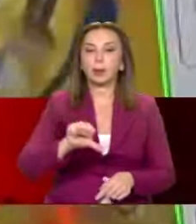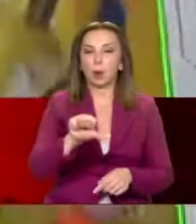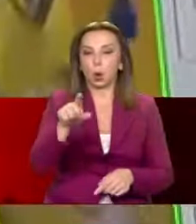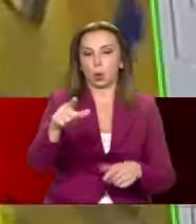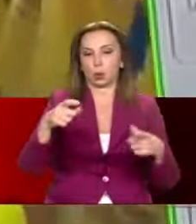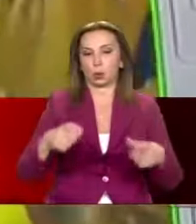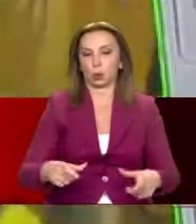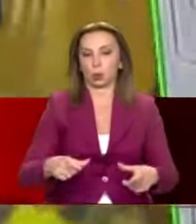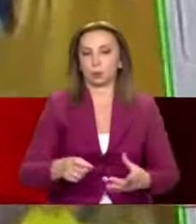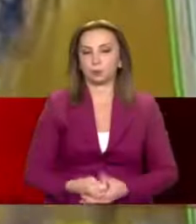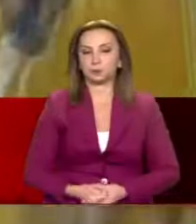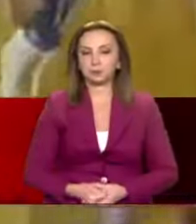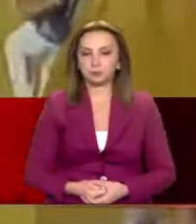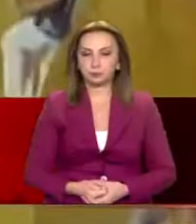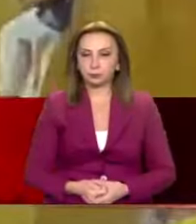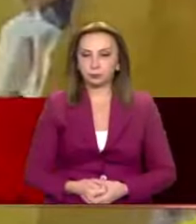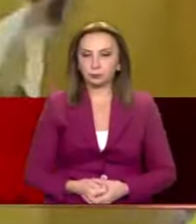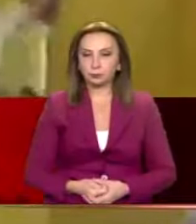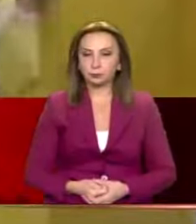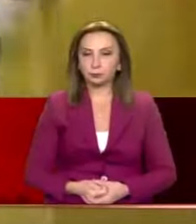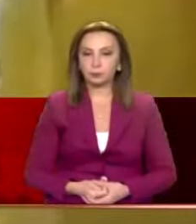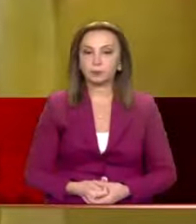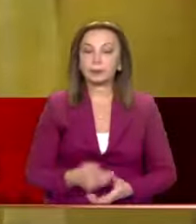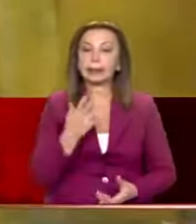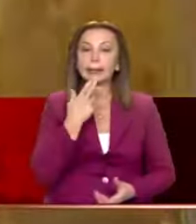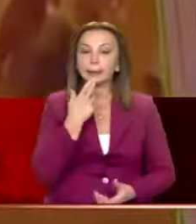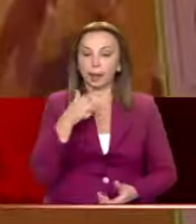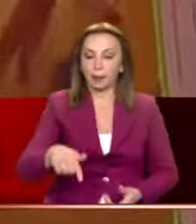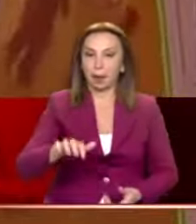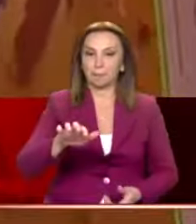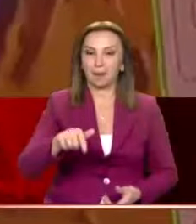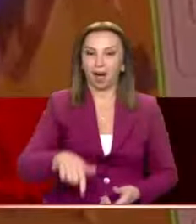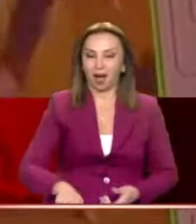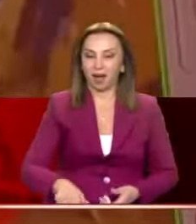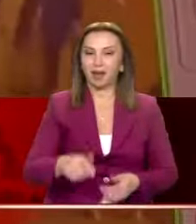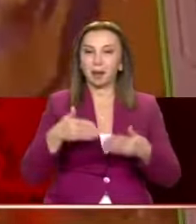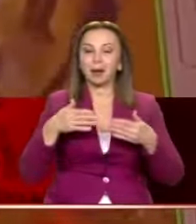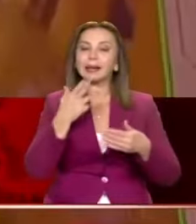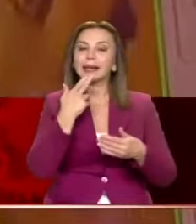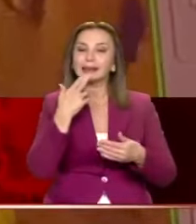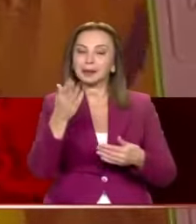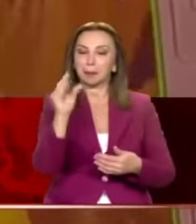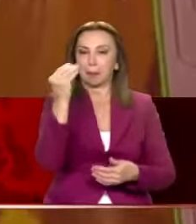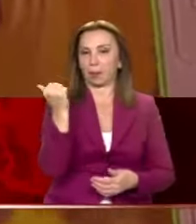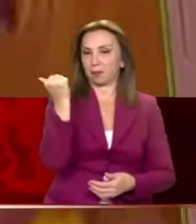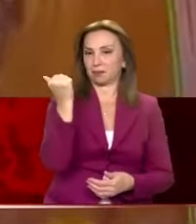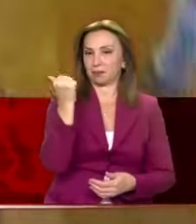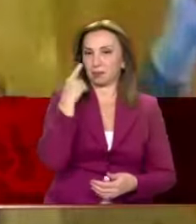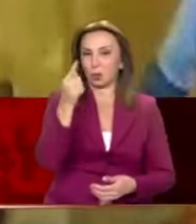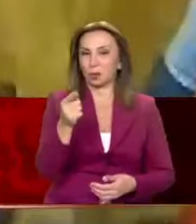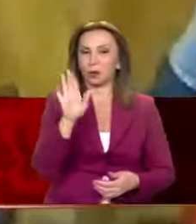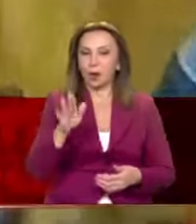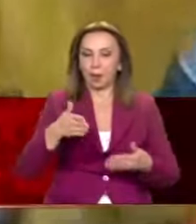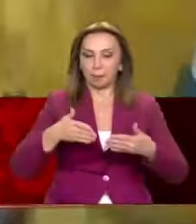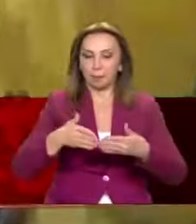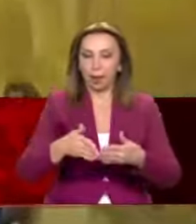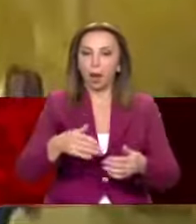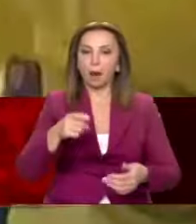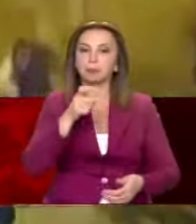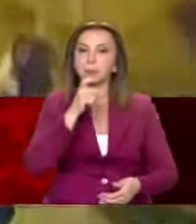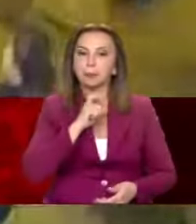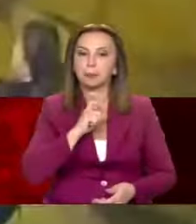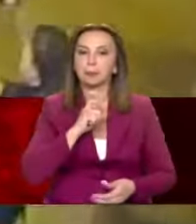anlar burad gitti gitti kadın kendini basamağa basmıyor Evet tekneden inerken kucağında çocuğuyla denize düştü çocuğu kucağında